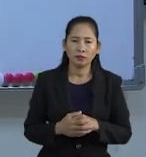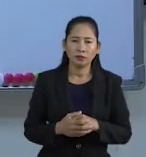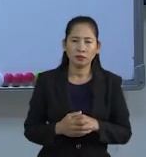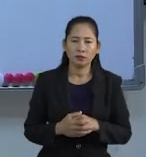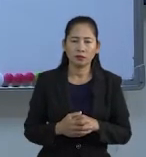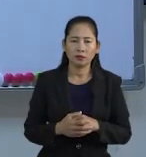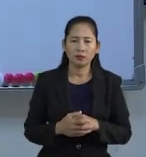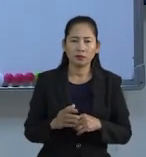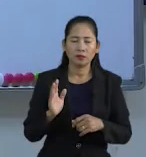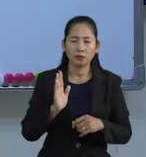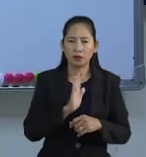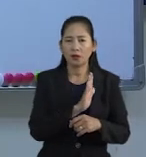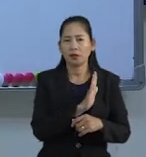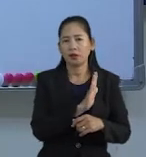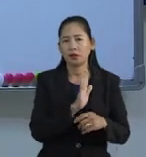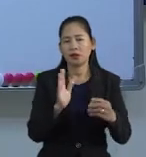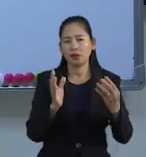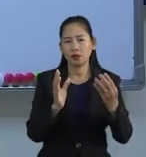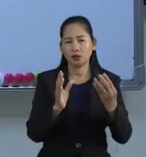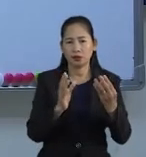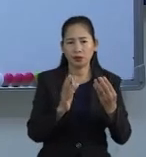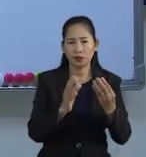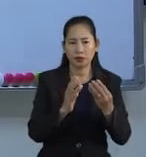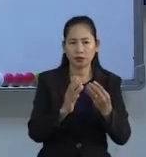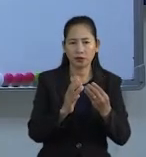và nấy